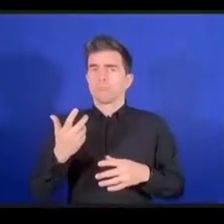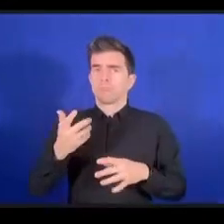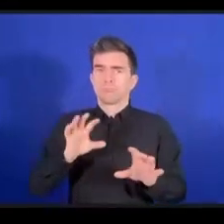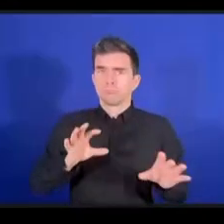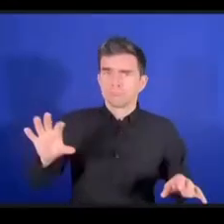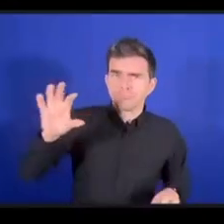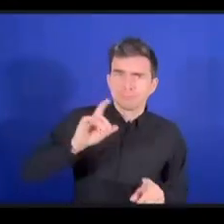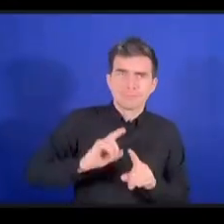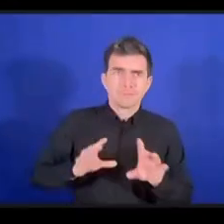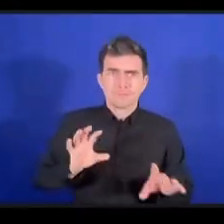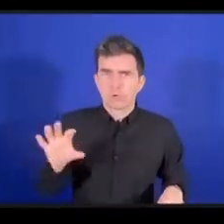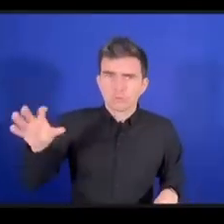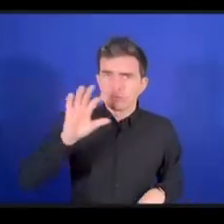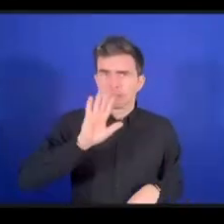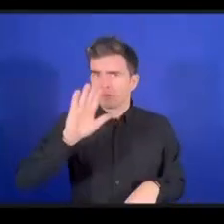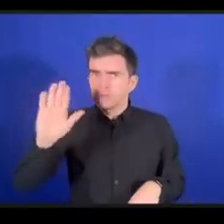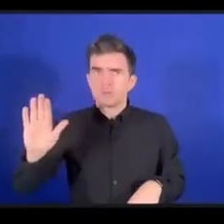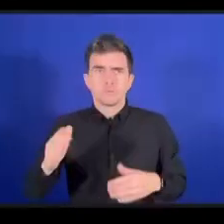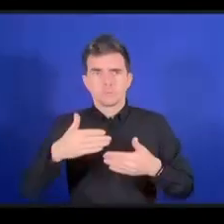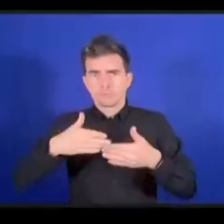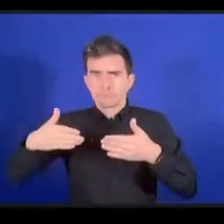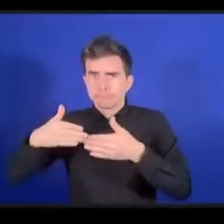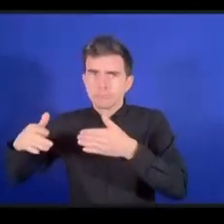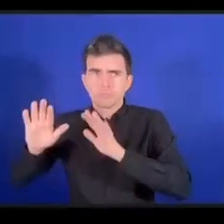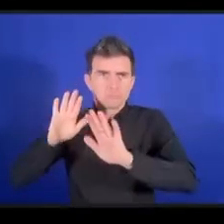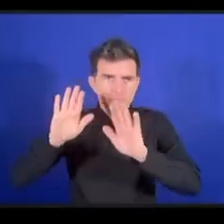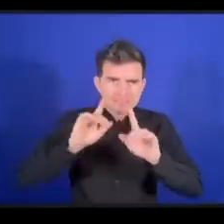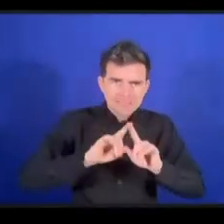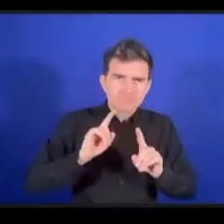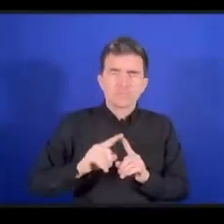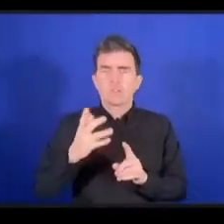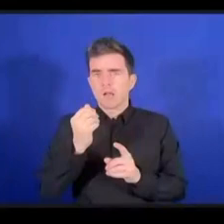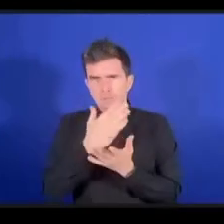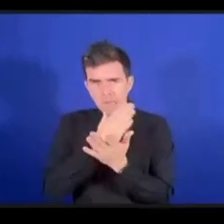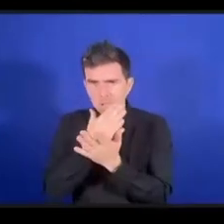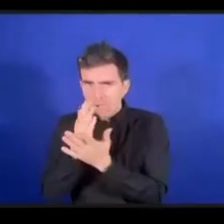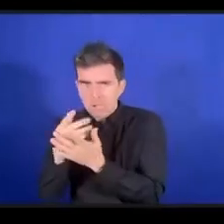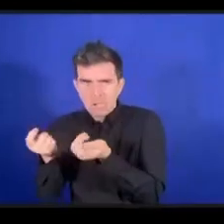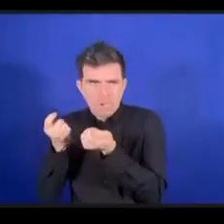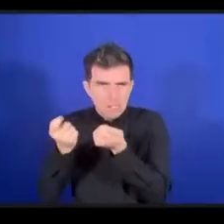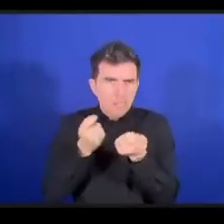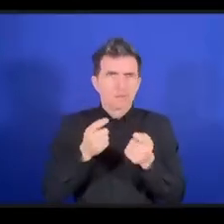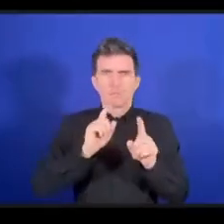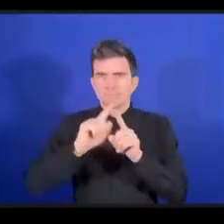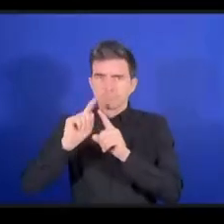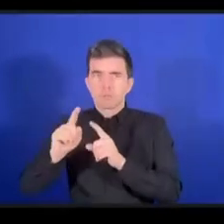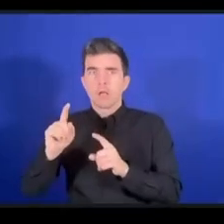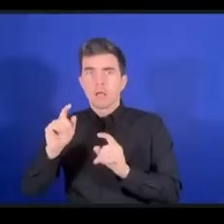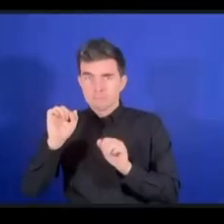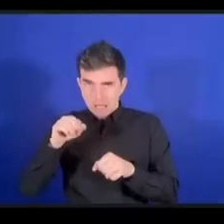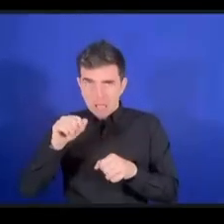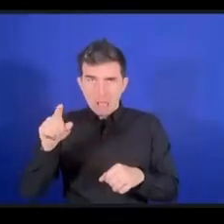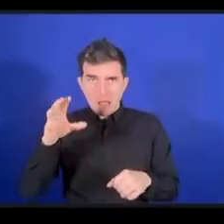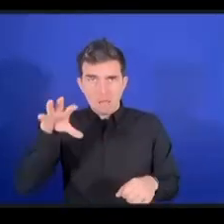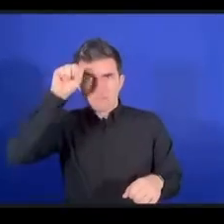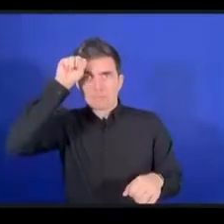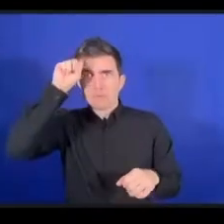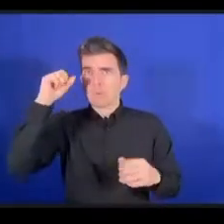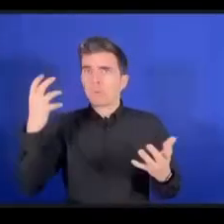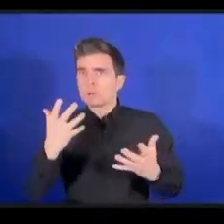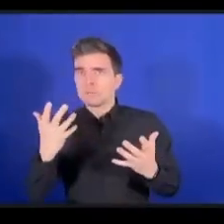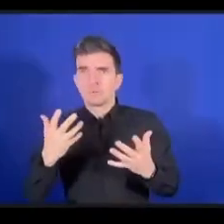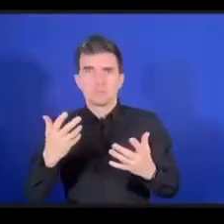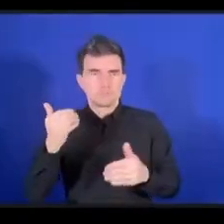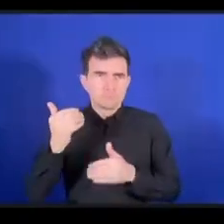这个减少各国的冲突啊，还有减少对数据的操纵。